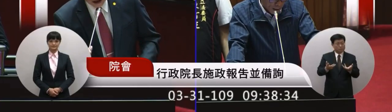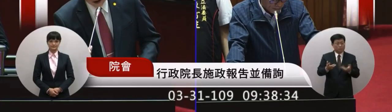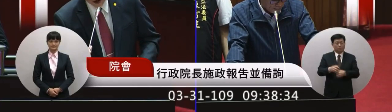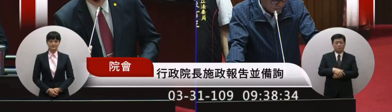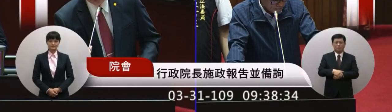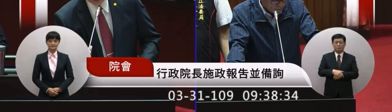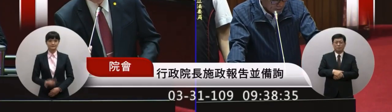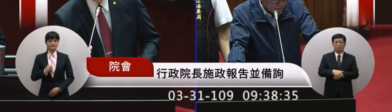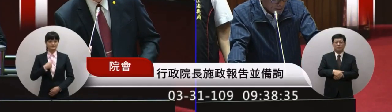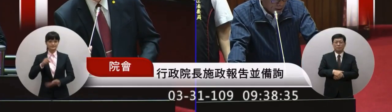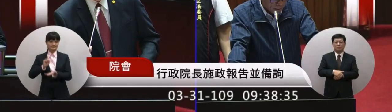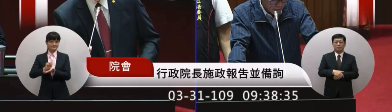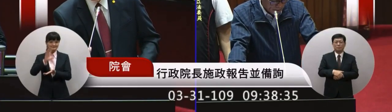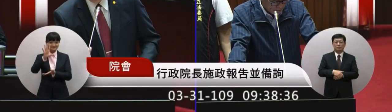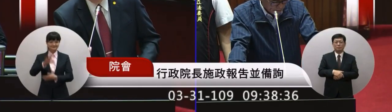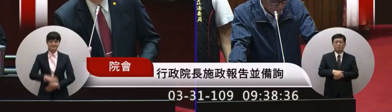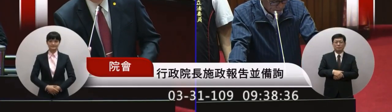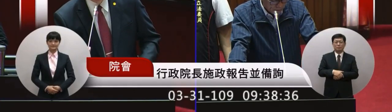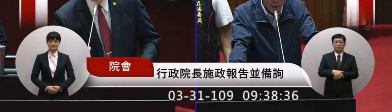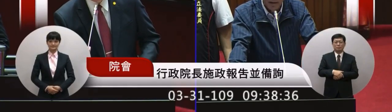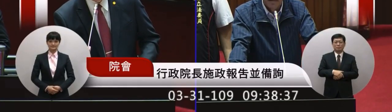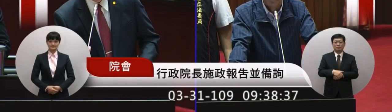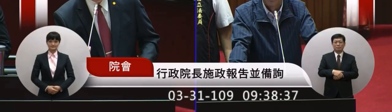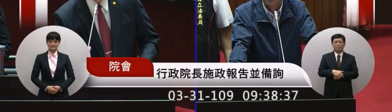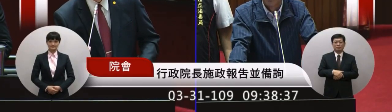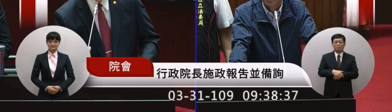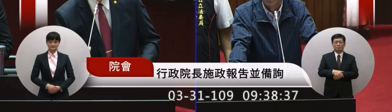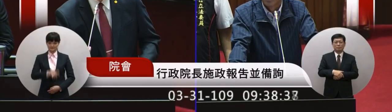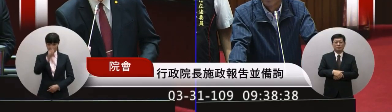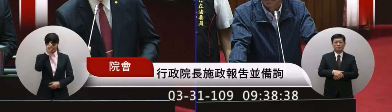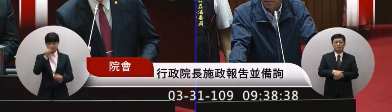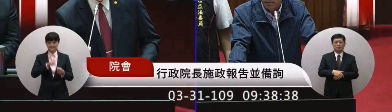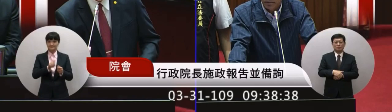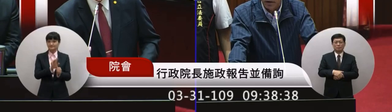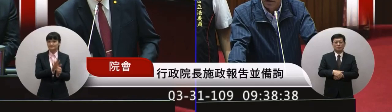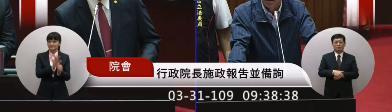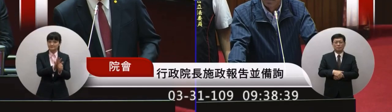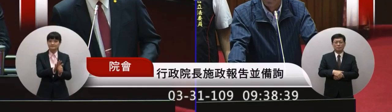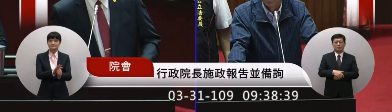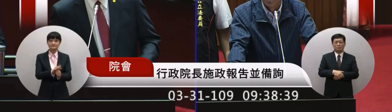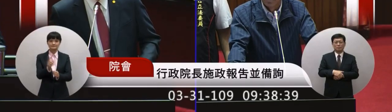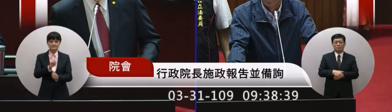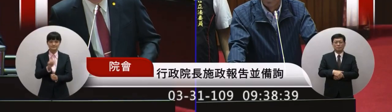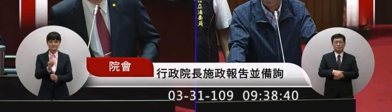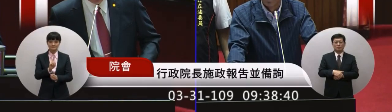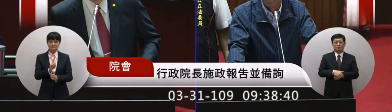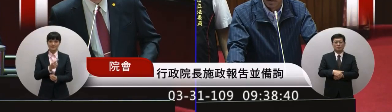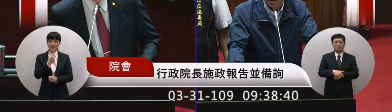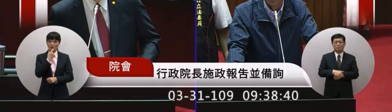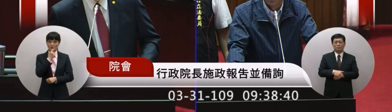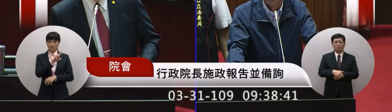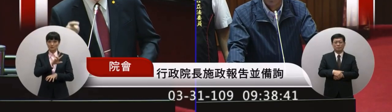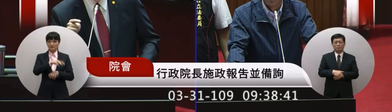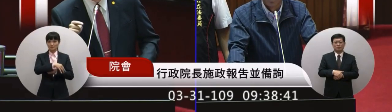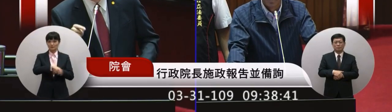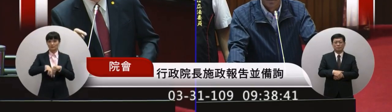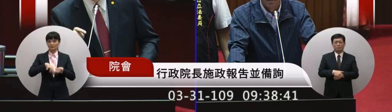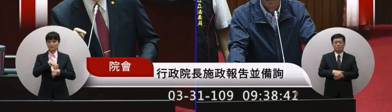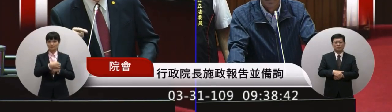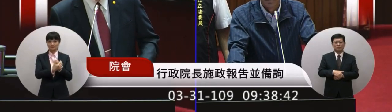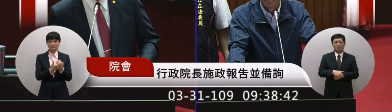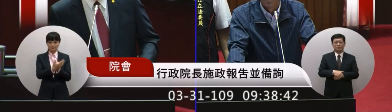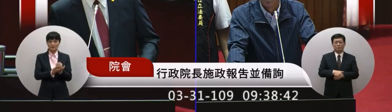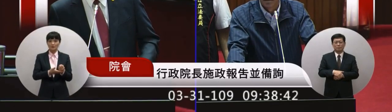我甲委员报告，为着要来推动这个所谓的绿能运输，伫这